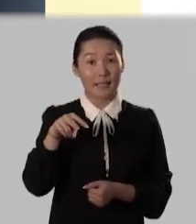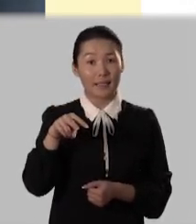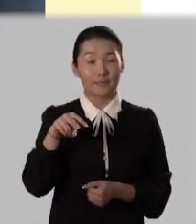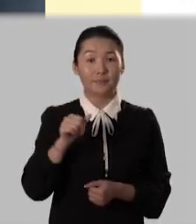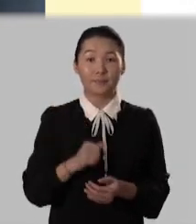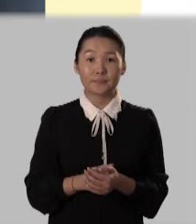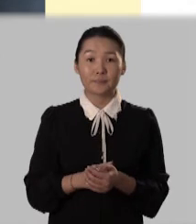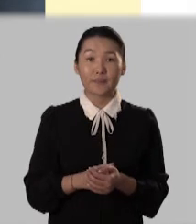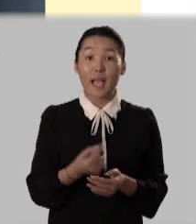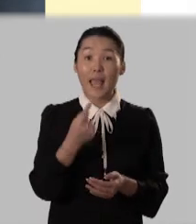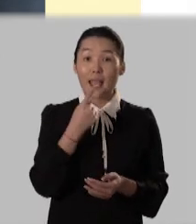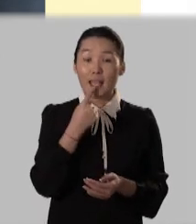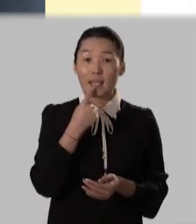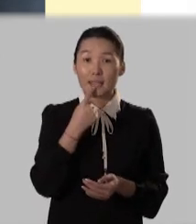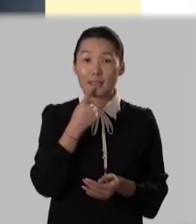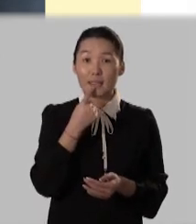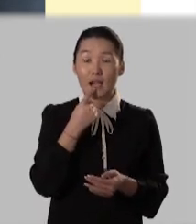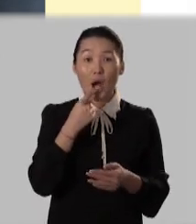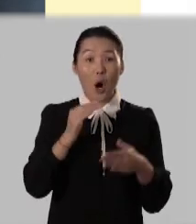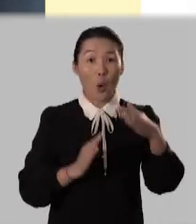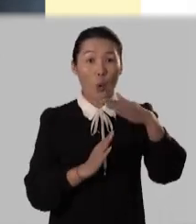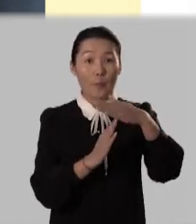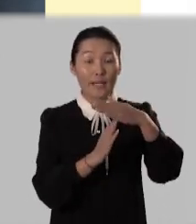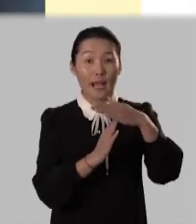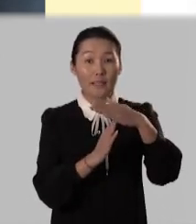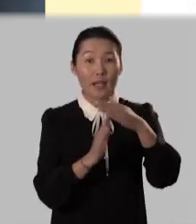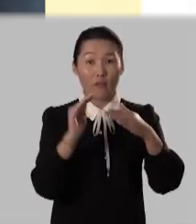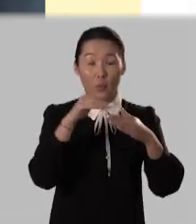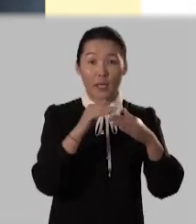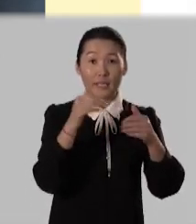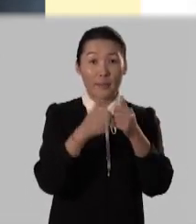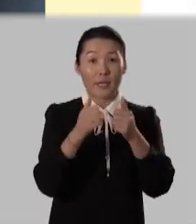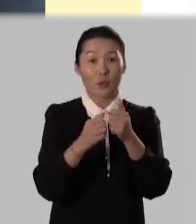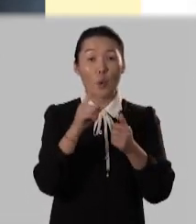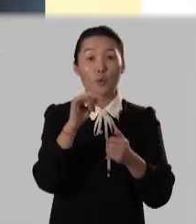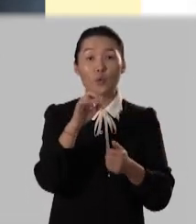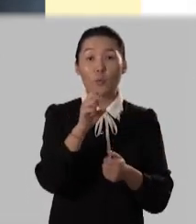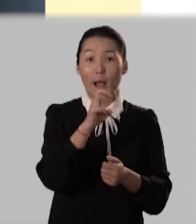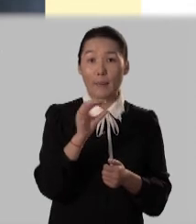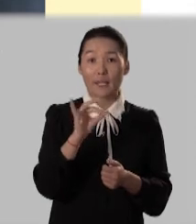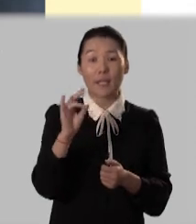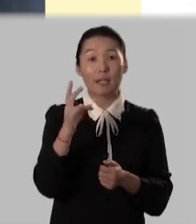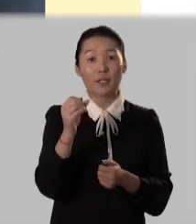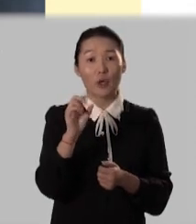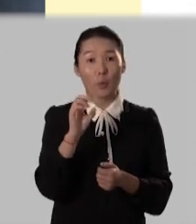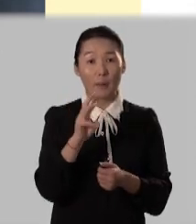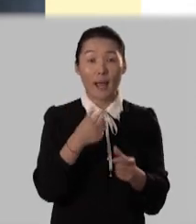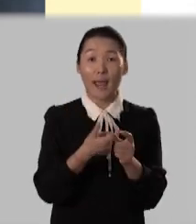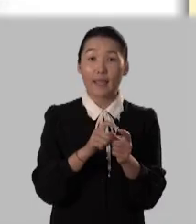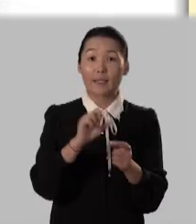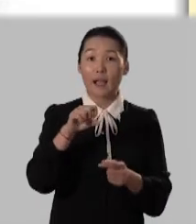язык упирается в бугорки между зубами и небом это альвеолы